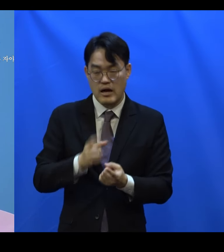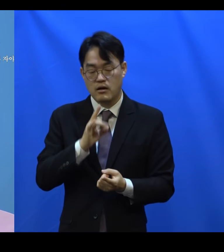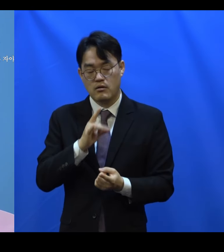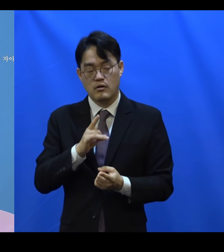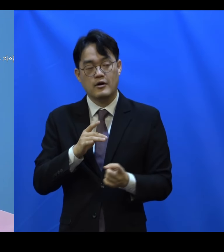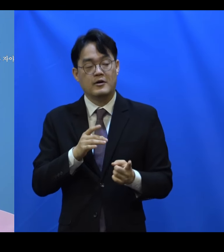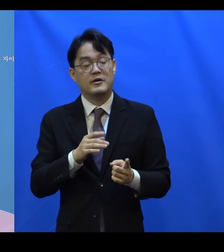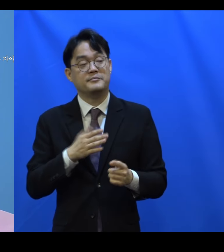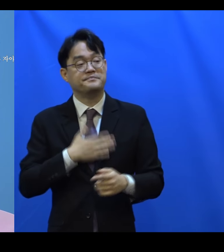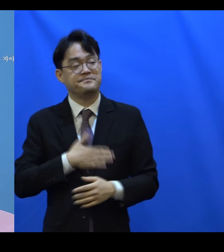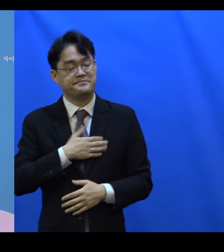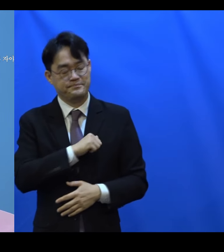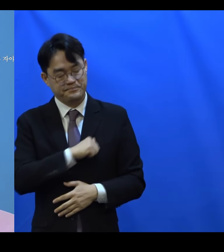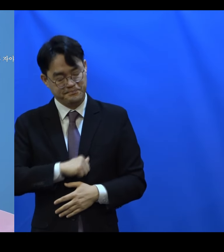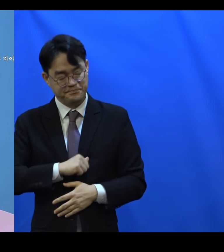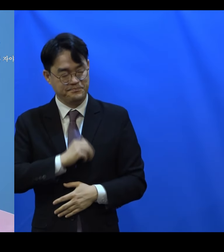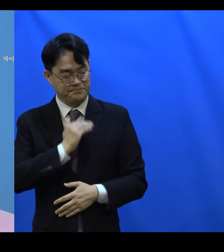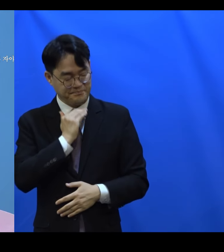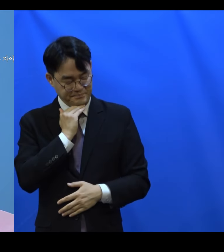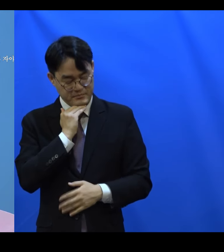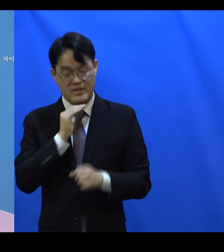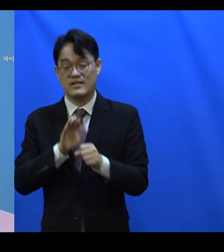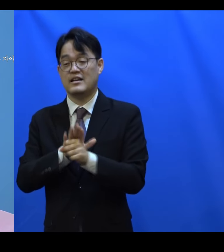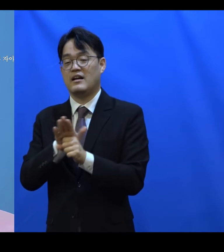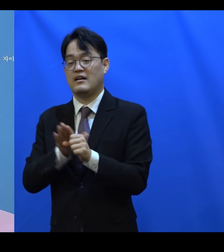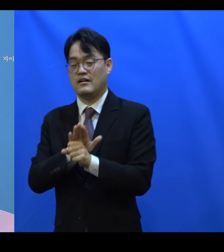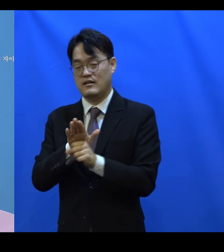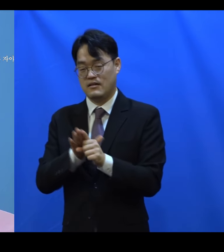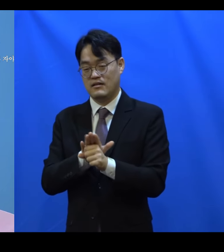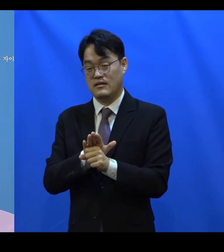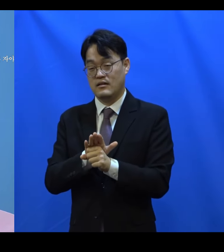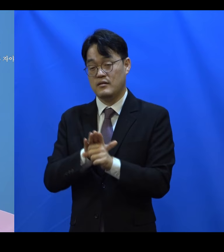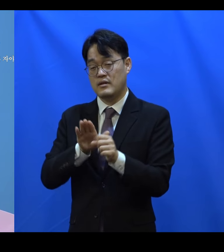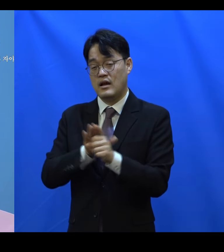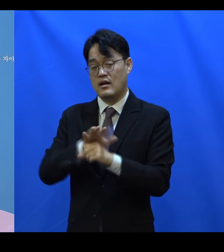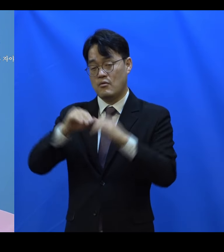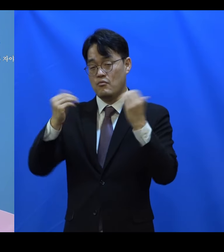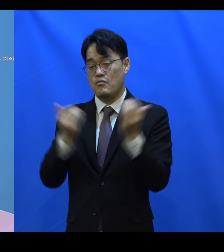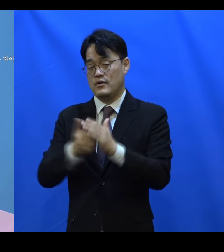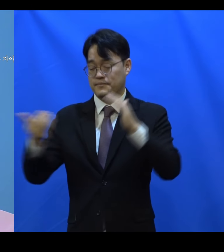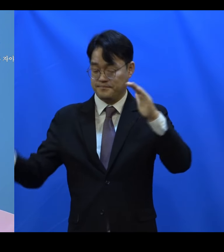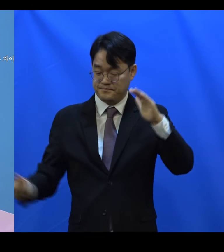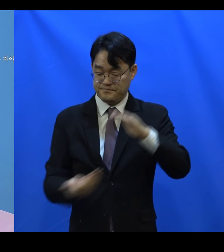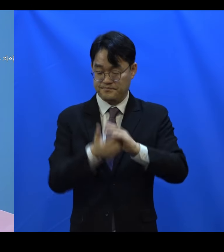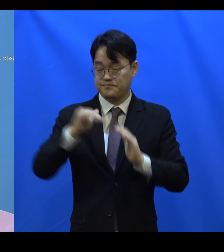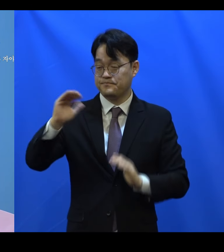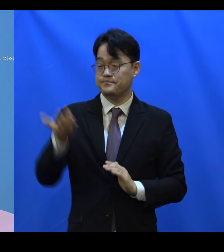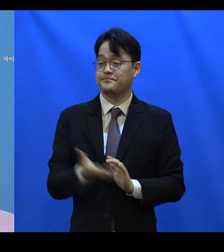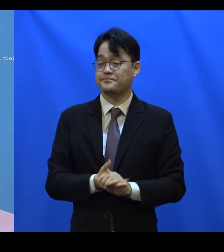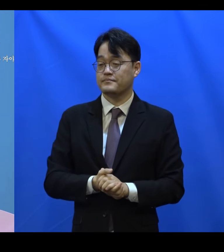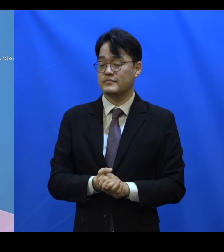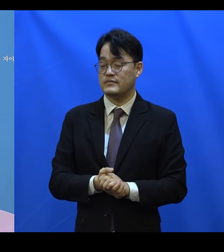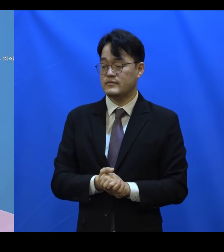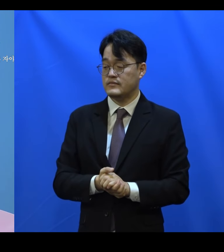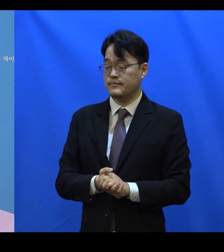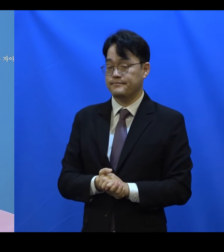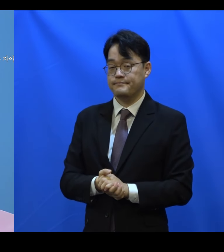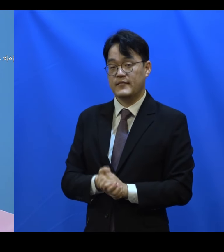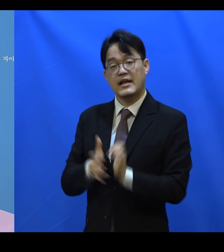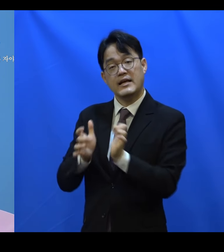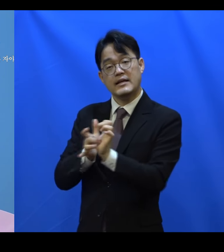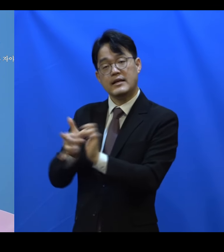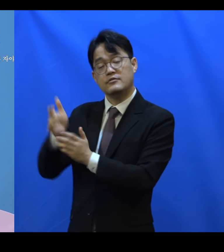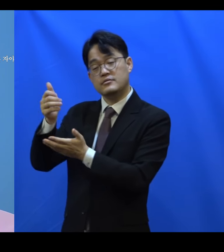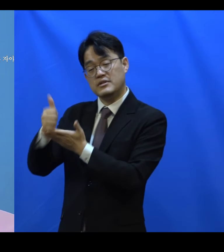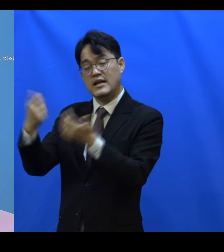사랑입니다. 사랑이 완성하는 때가 옵니다. 여러분, 주님은 늘 때를 의식하며 사셨습니다.